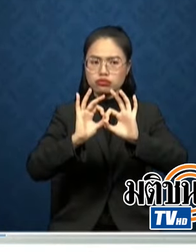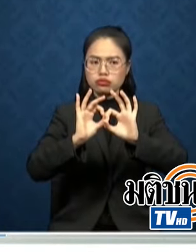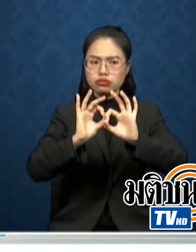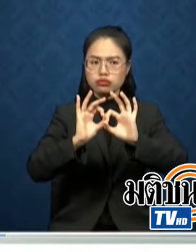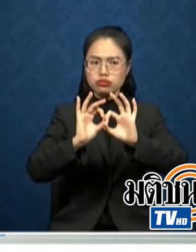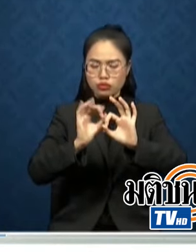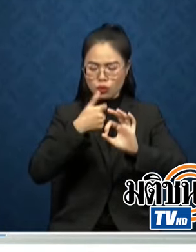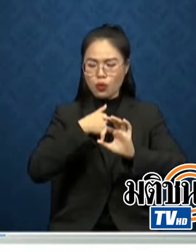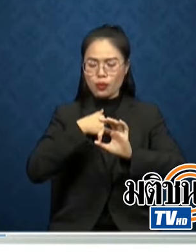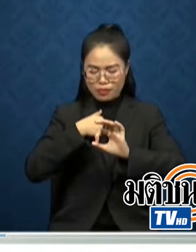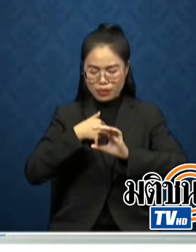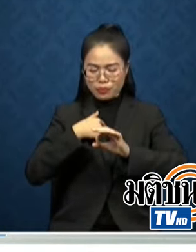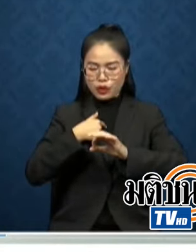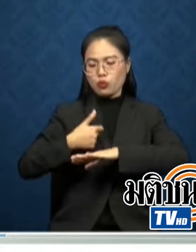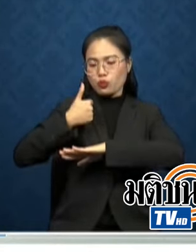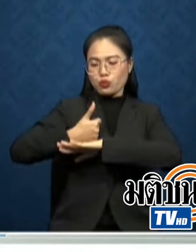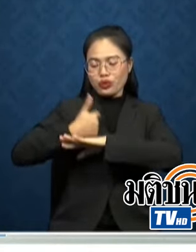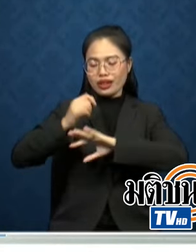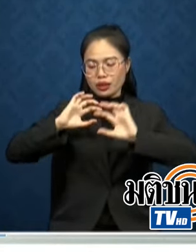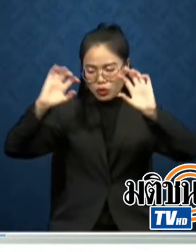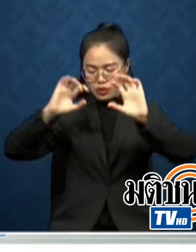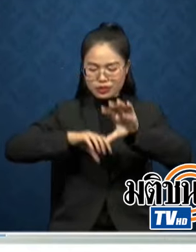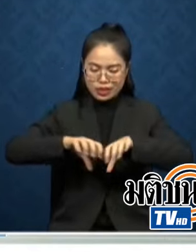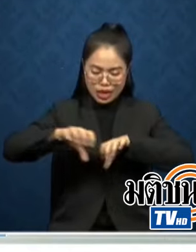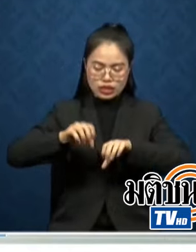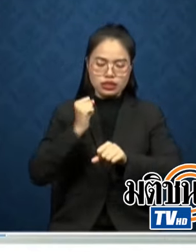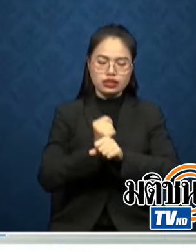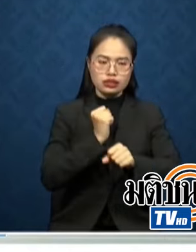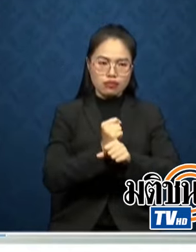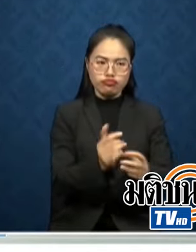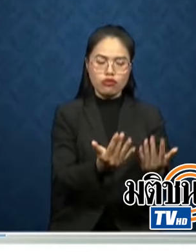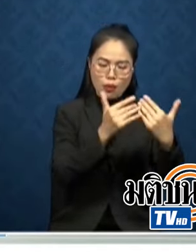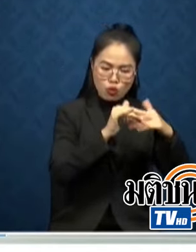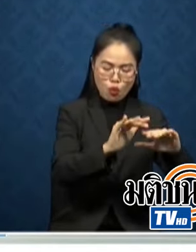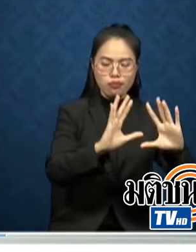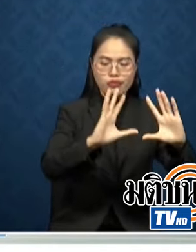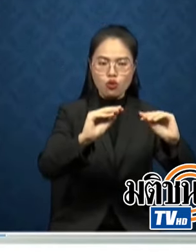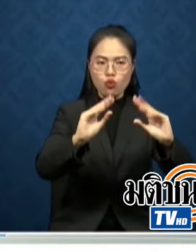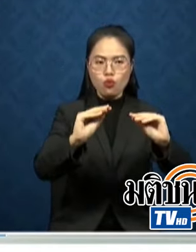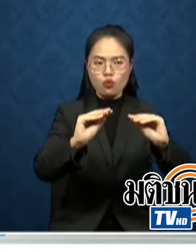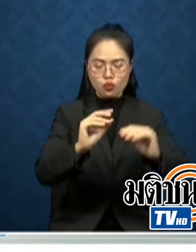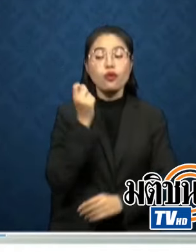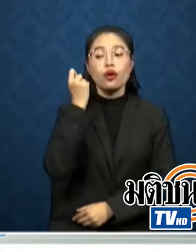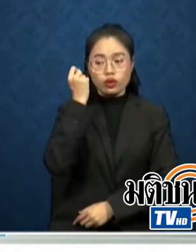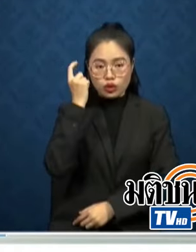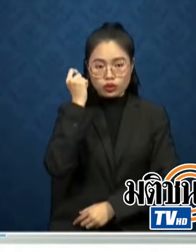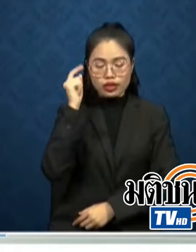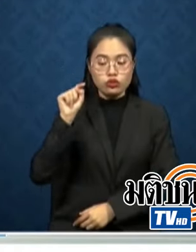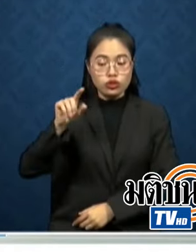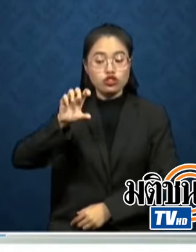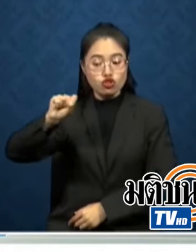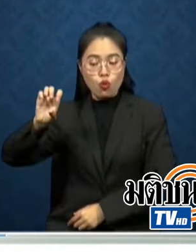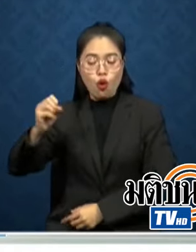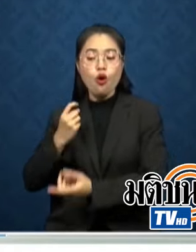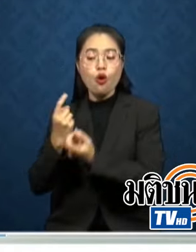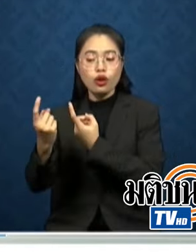ของการบริหารราชการแผ่นดินให้เป็นประโยชน์สูงสุดก็เข้าใจแล้วก็รับทราบถึงข้อกังวล นะครับแต่